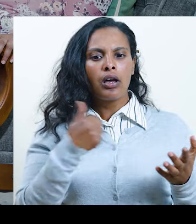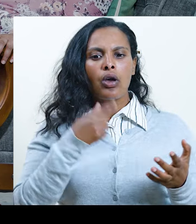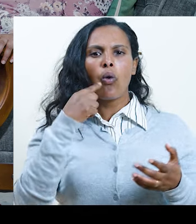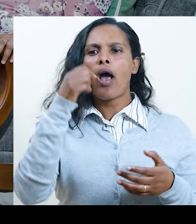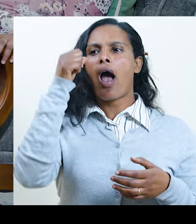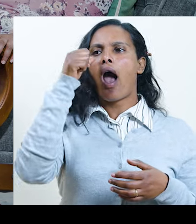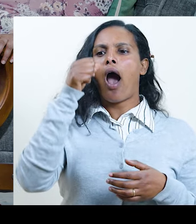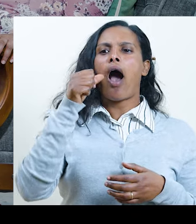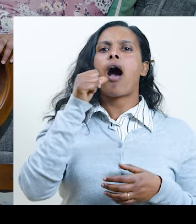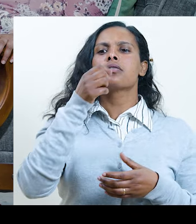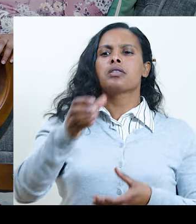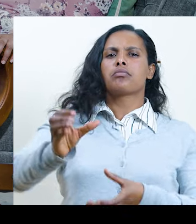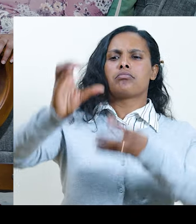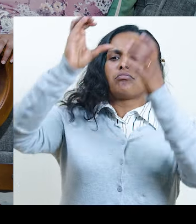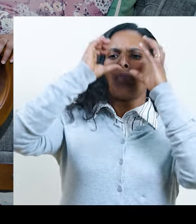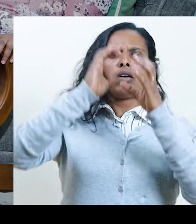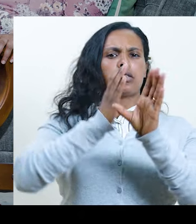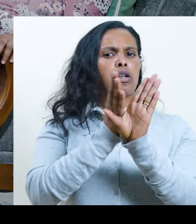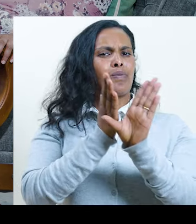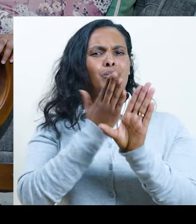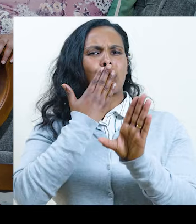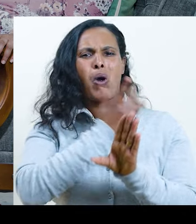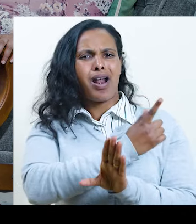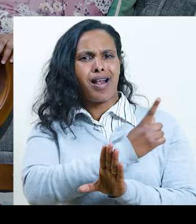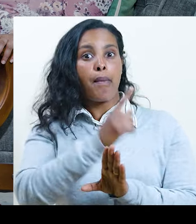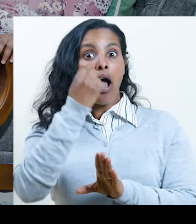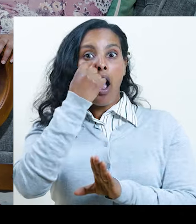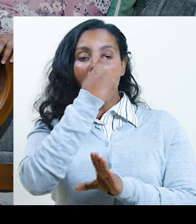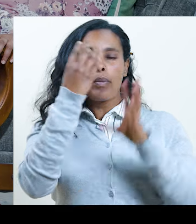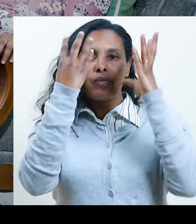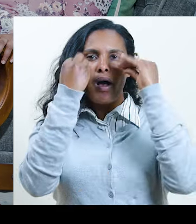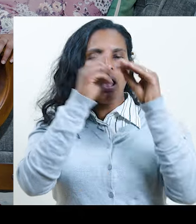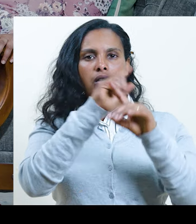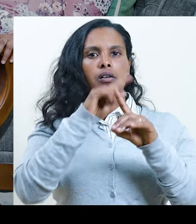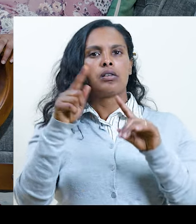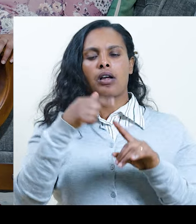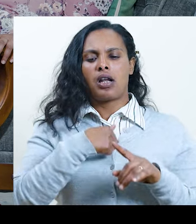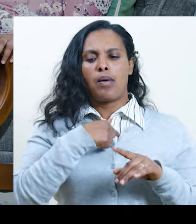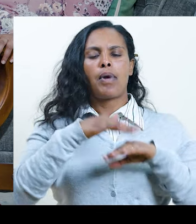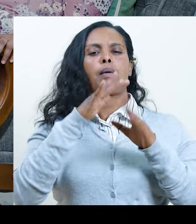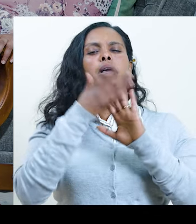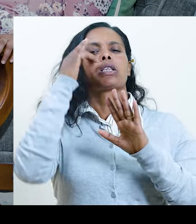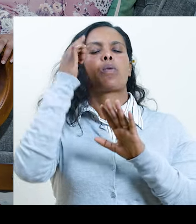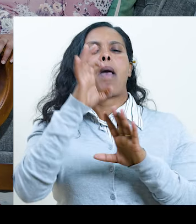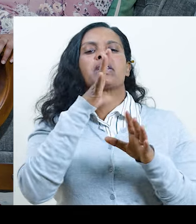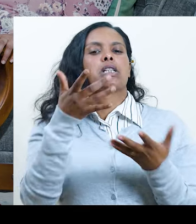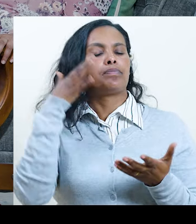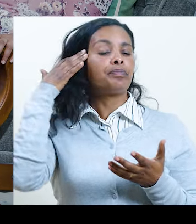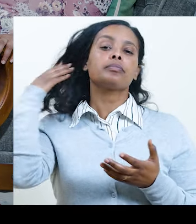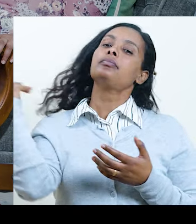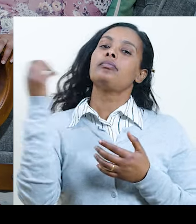እኔ እኮ የአሲር ጥቃት ነው ደርሶብኝ የሄድኩት። ስነ ልቦናዬ ጥሩ አይደለም። አይኔ መጥፋቱ ከኔ በላይ የሚያሳስበው አይመስለኝም